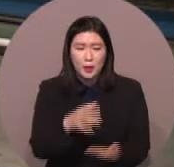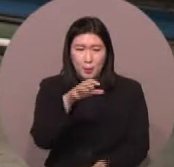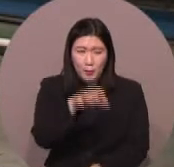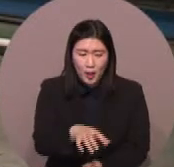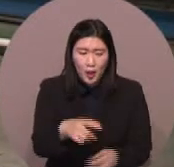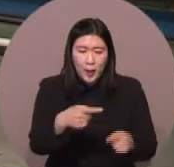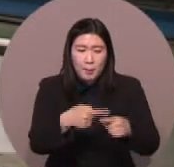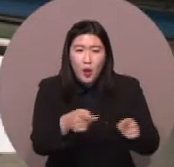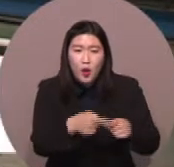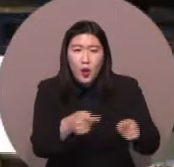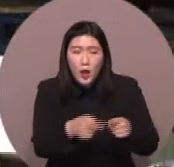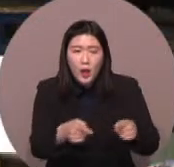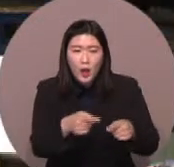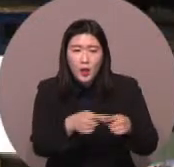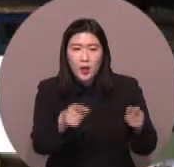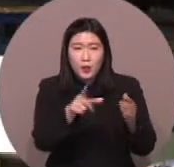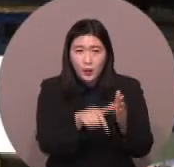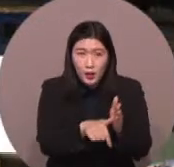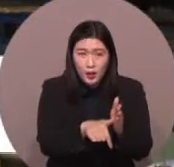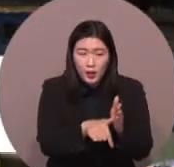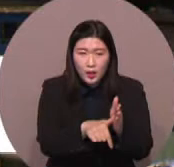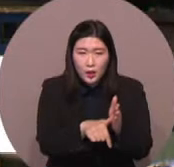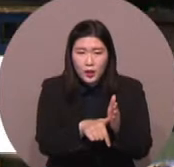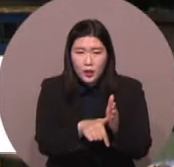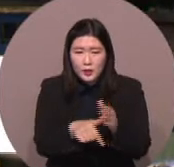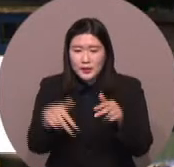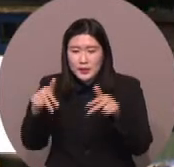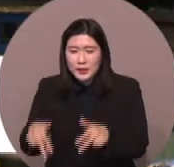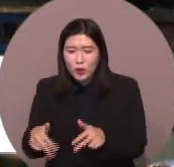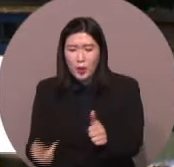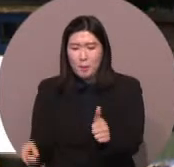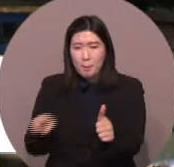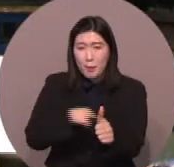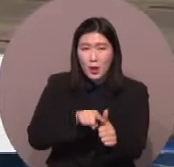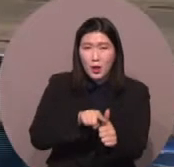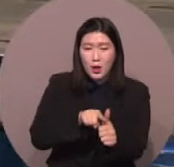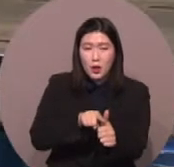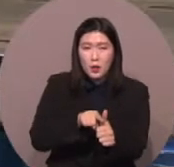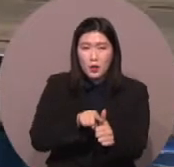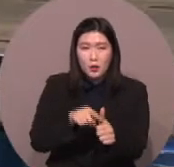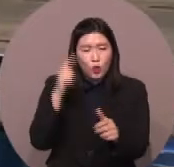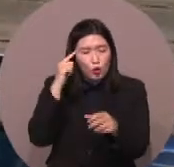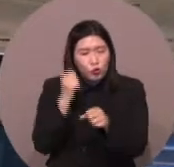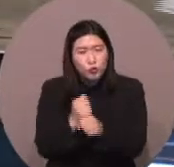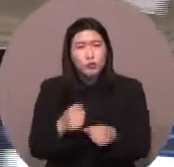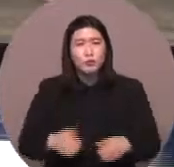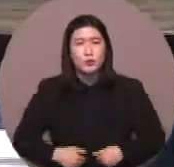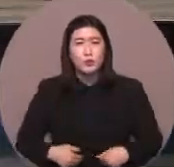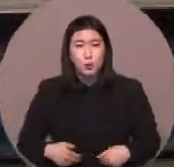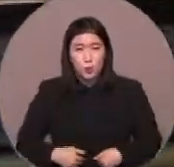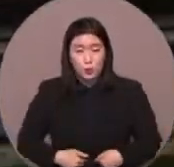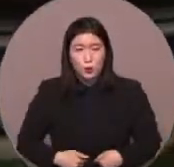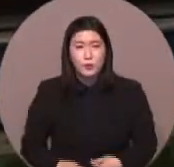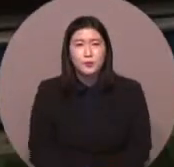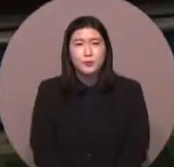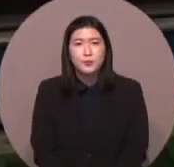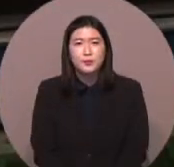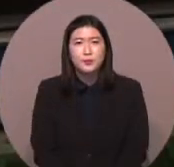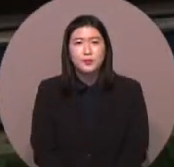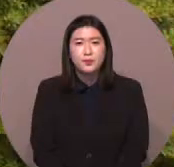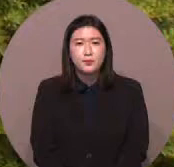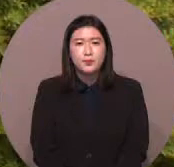평가 제도에서도 현장을 제일 잘하는 노동자들이 오히려 배제되는 경우가 많다며 제도 개선을